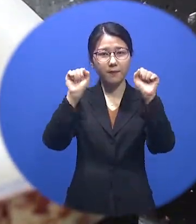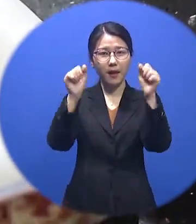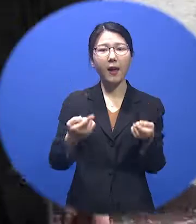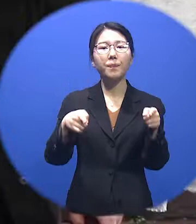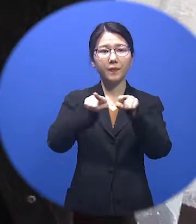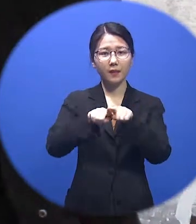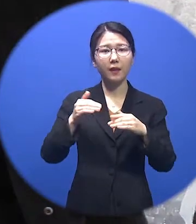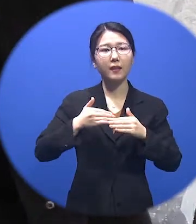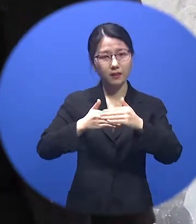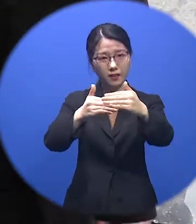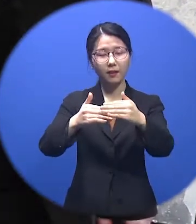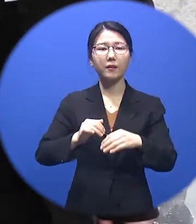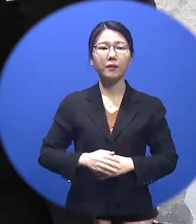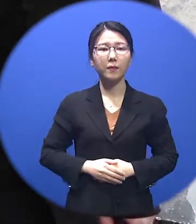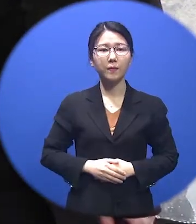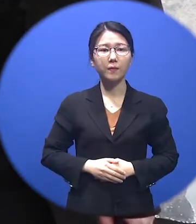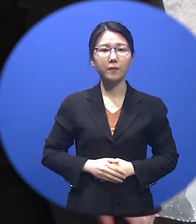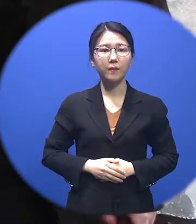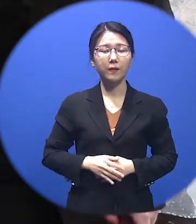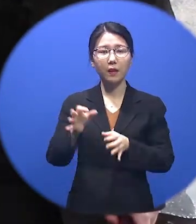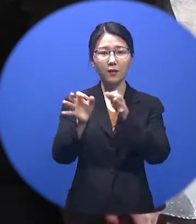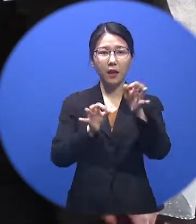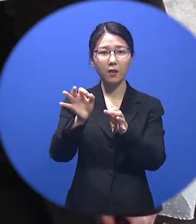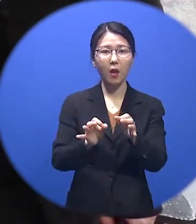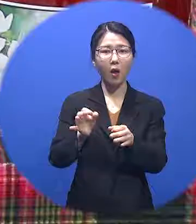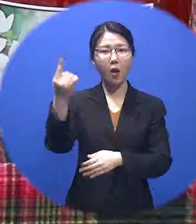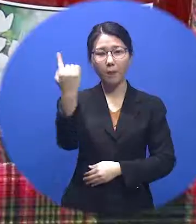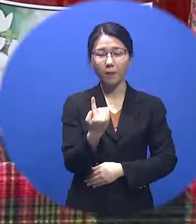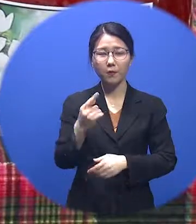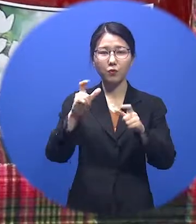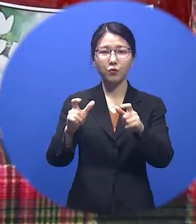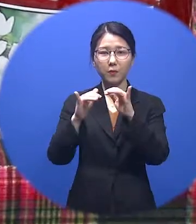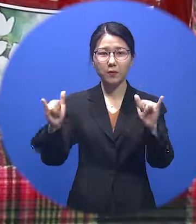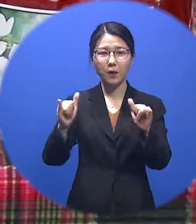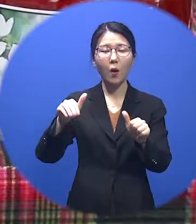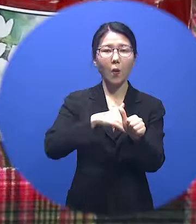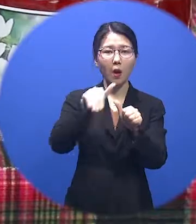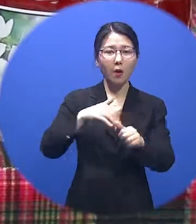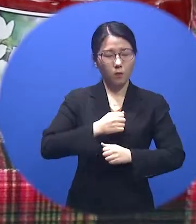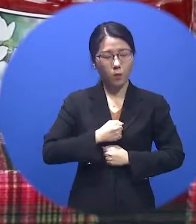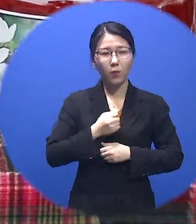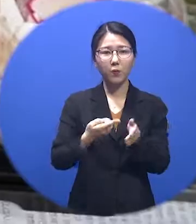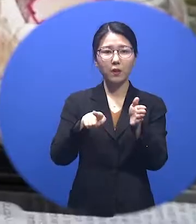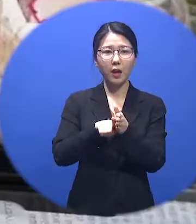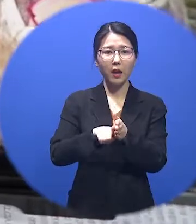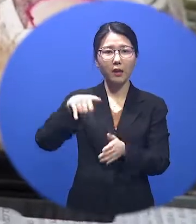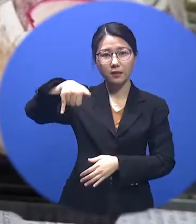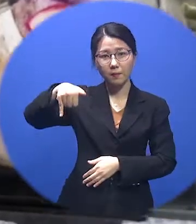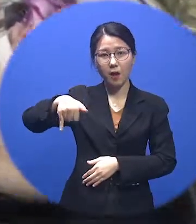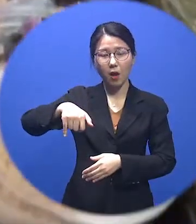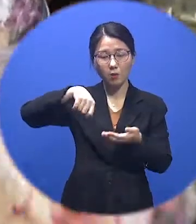캠페인도 함께 진행됐는데요. 장터를 방문한 주민들은 환경보호를 위해 장바구니와